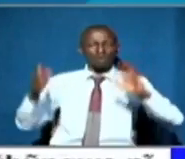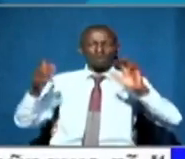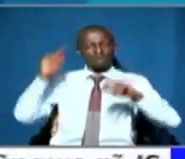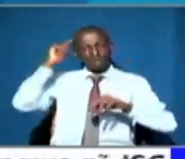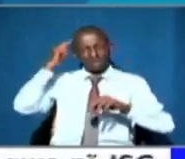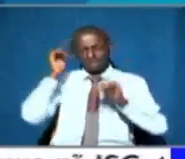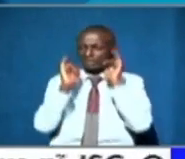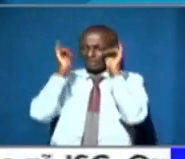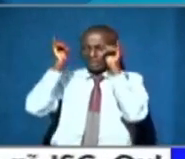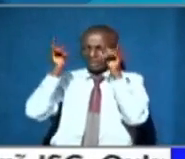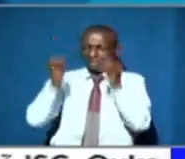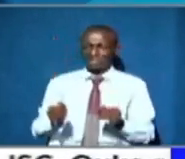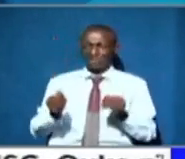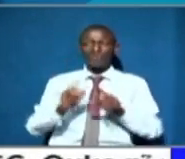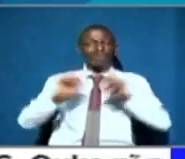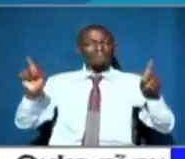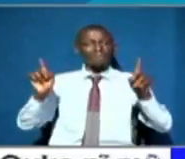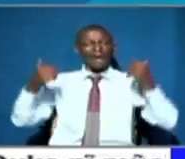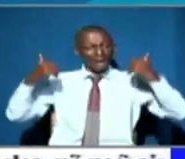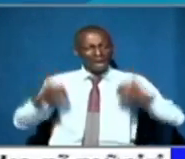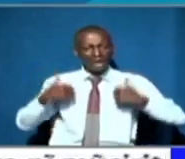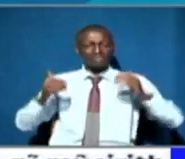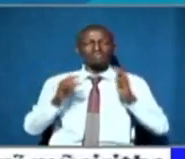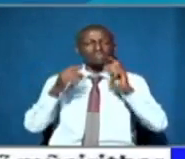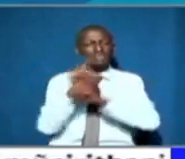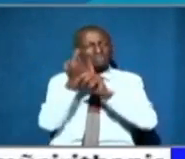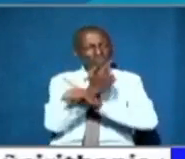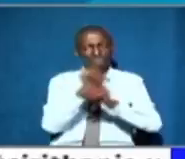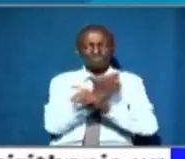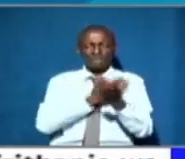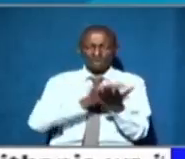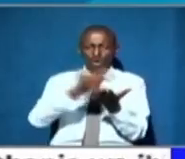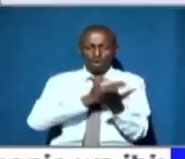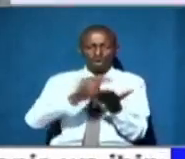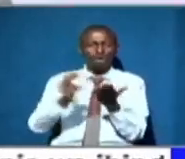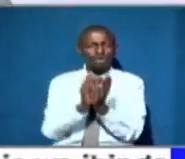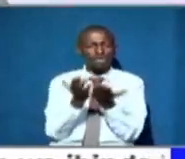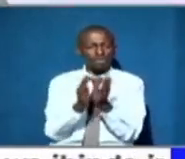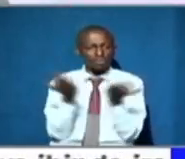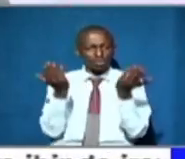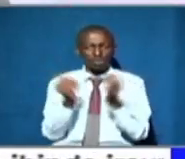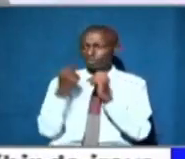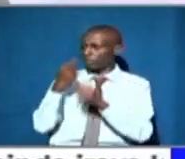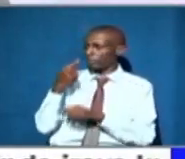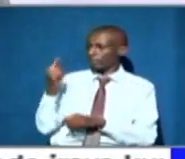reera no ni kidu giku fiyo mafuku ine fiyo ii he mudu haa drono